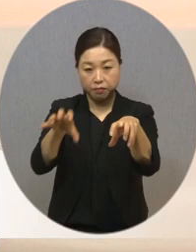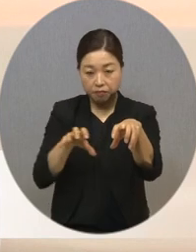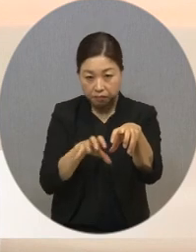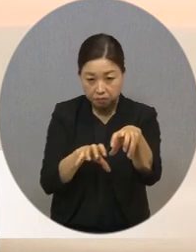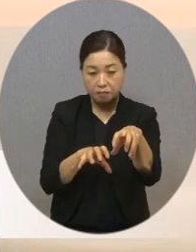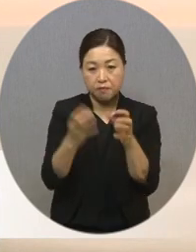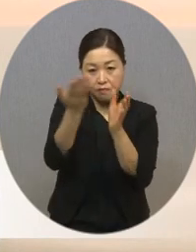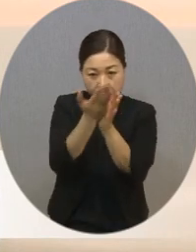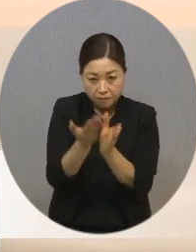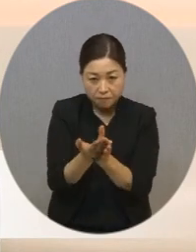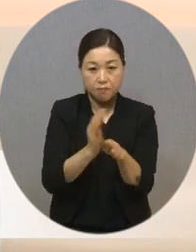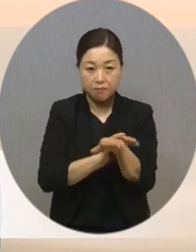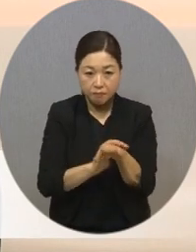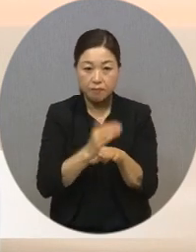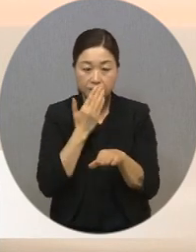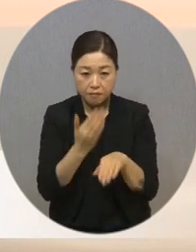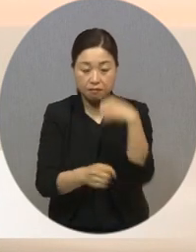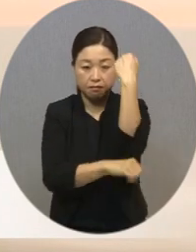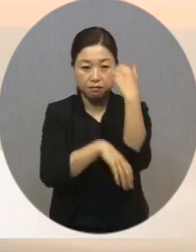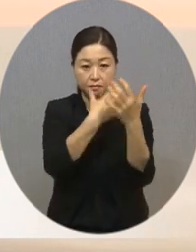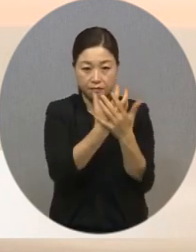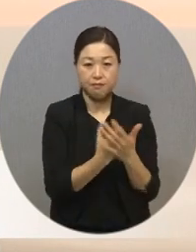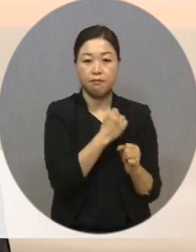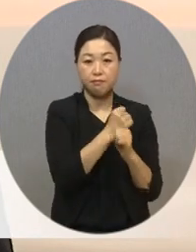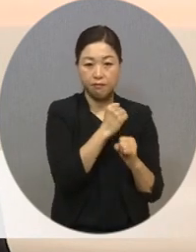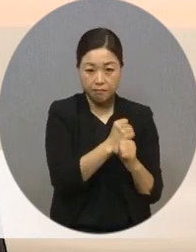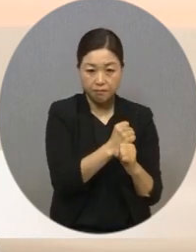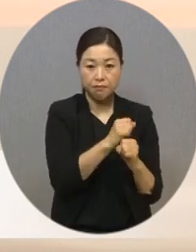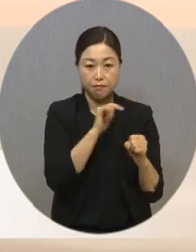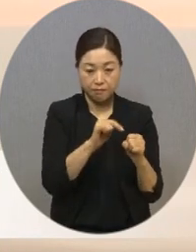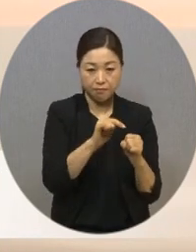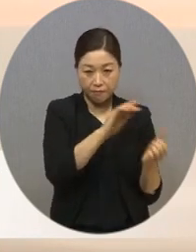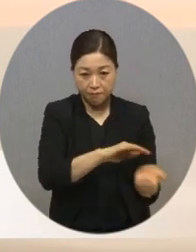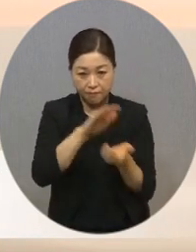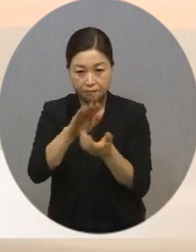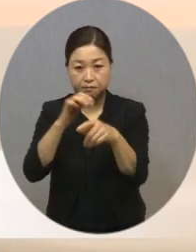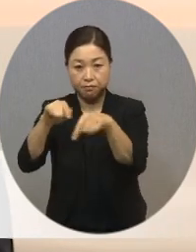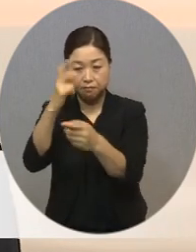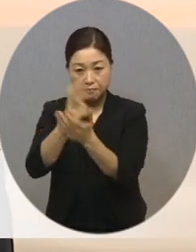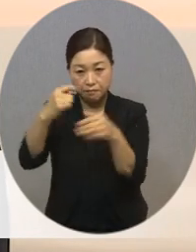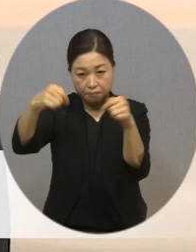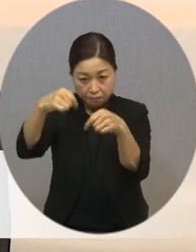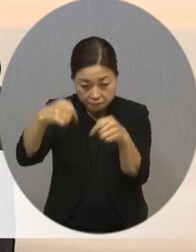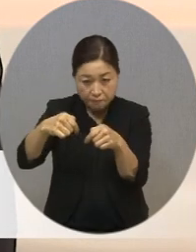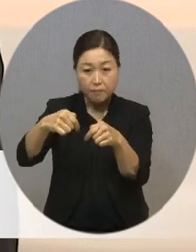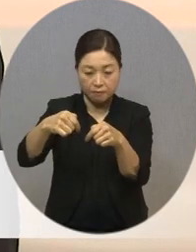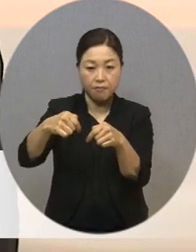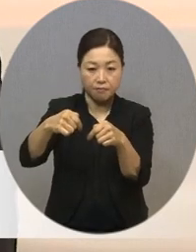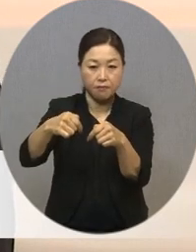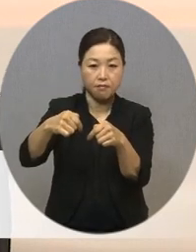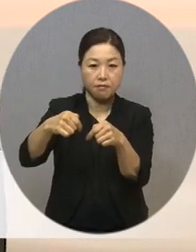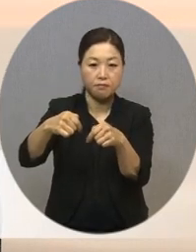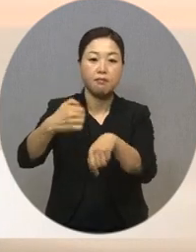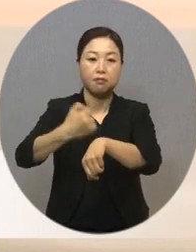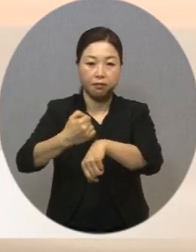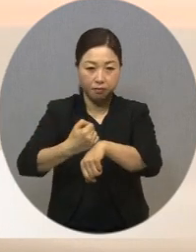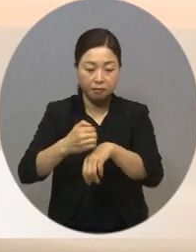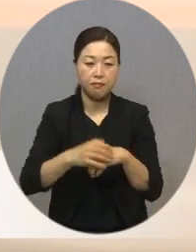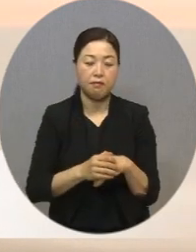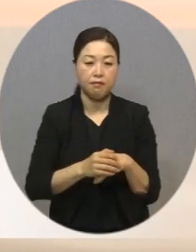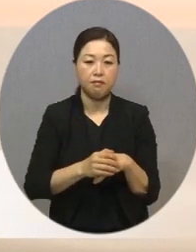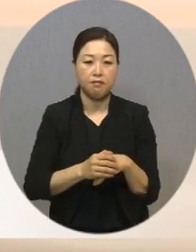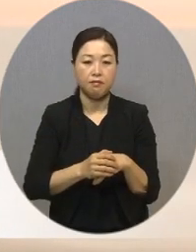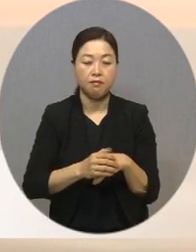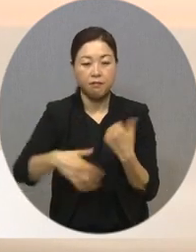있는 질높은 어 기초 자료들을 만들어내고 어 그것을 정책의 근거로 삼기 위해서 정기적인 실태조사